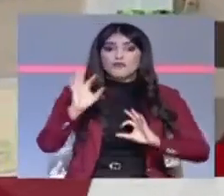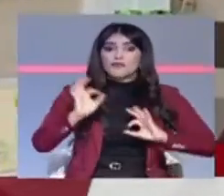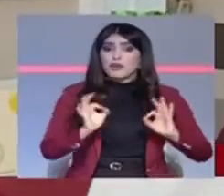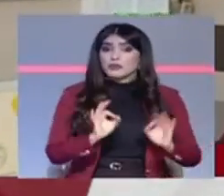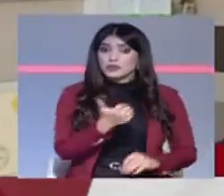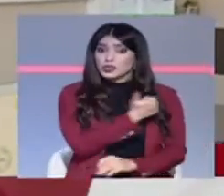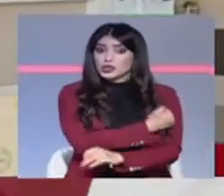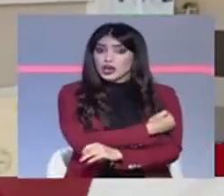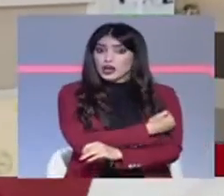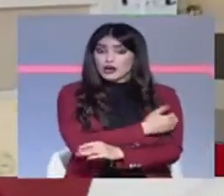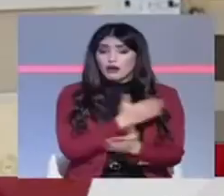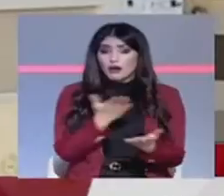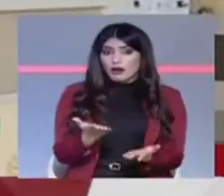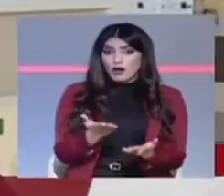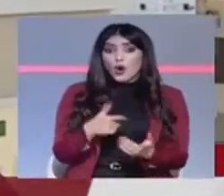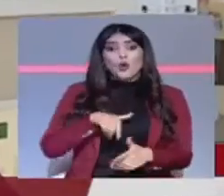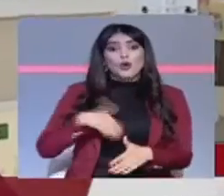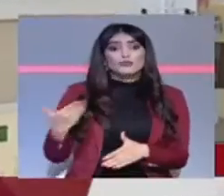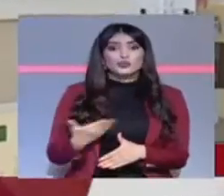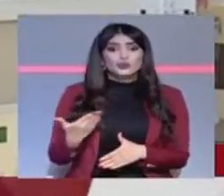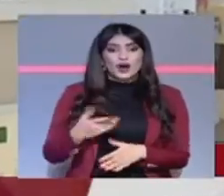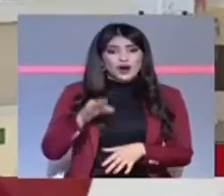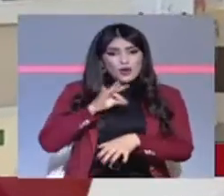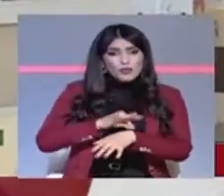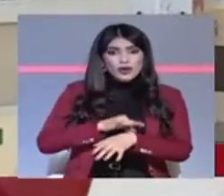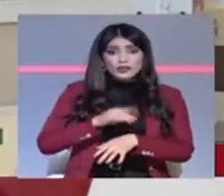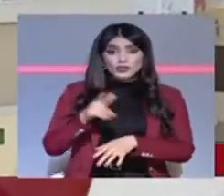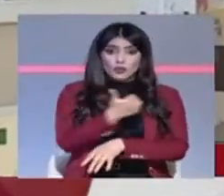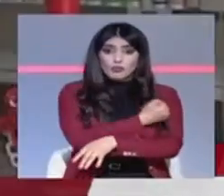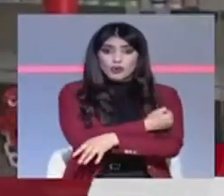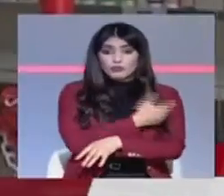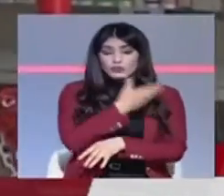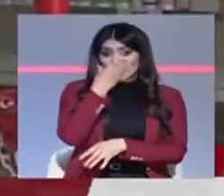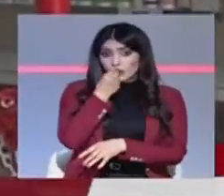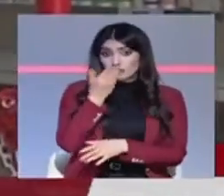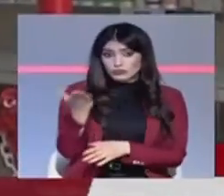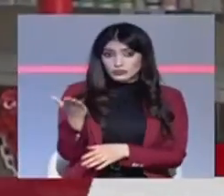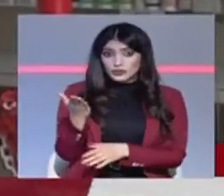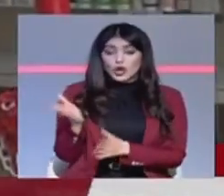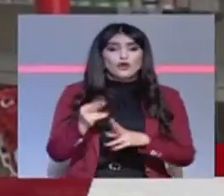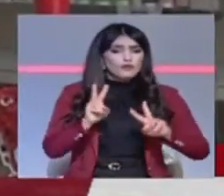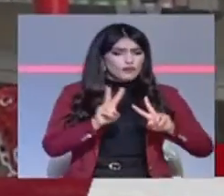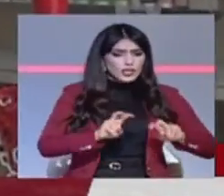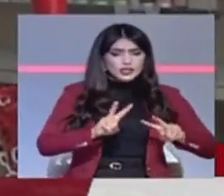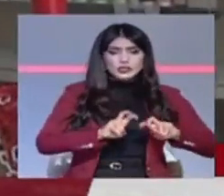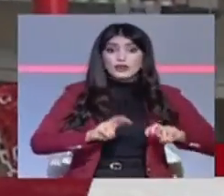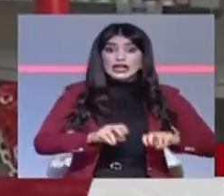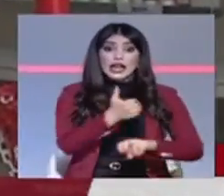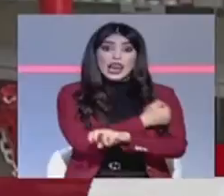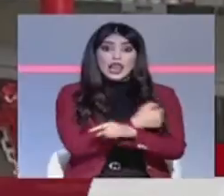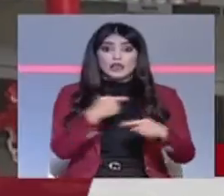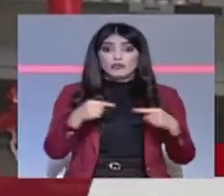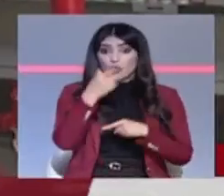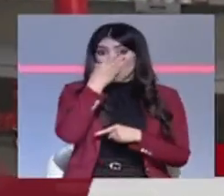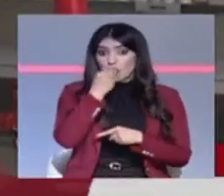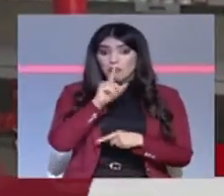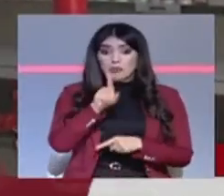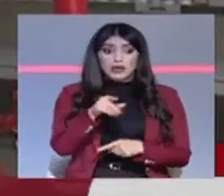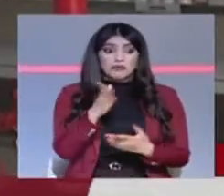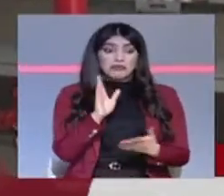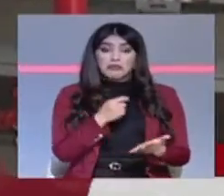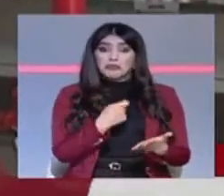لم يظهر به رغم حاجتين مؤكده للامتين على المجتمع وما لقيت